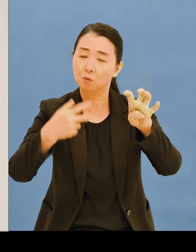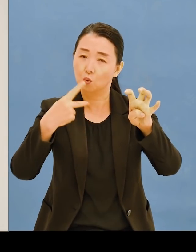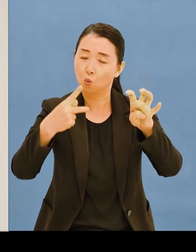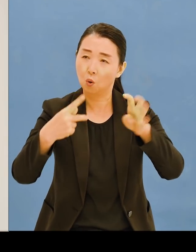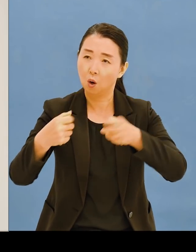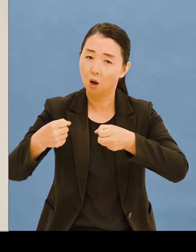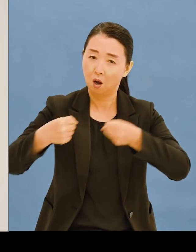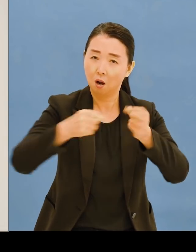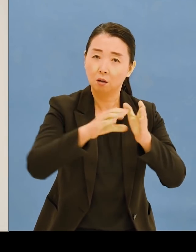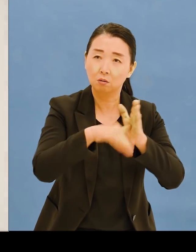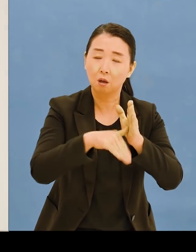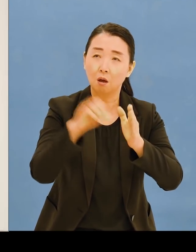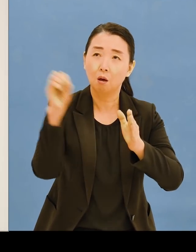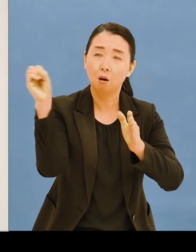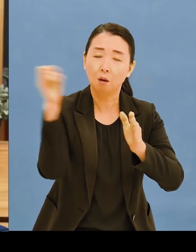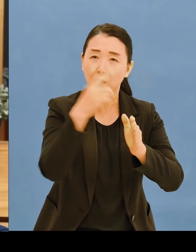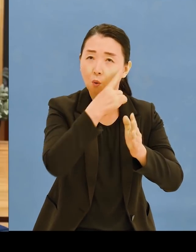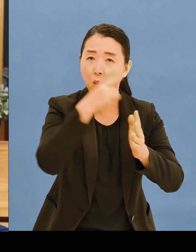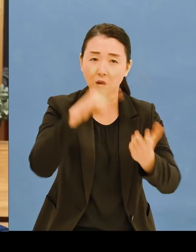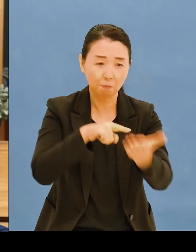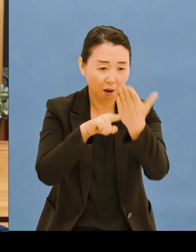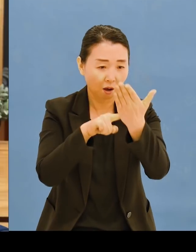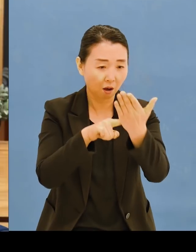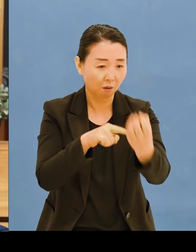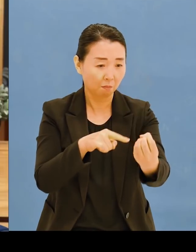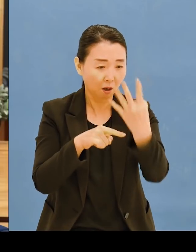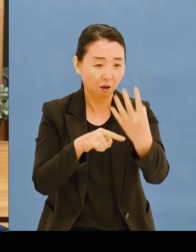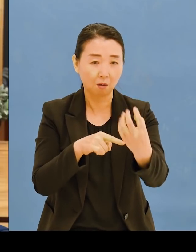정도 지났는데 갑자기 체크 엔진 등이 뜨는 거예요.